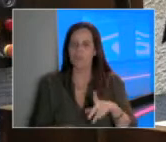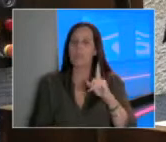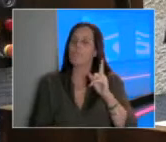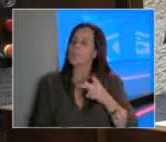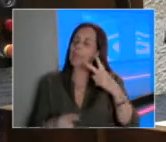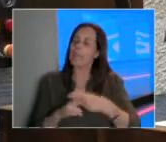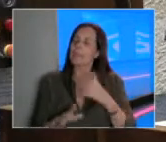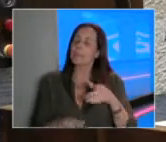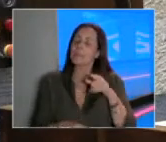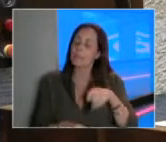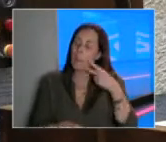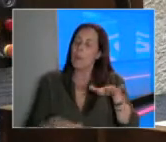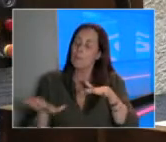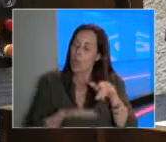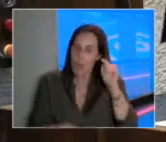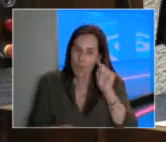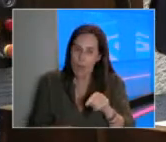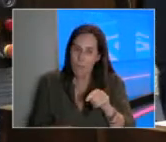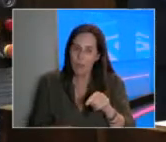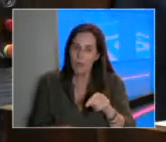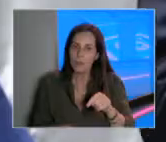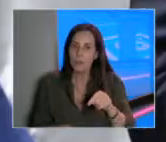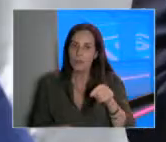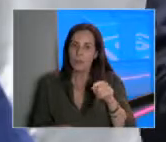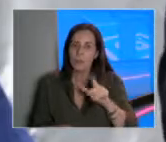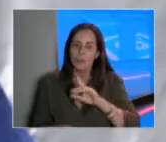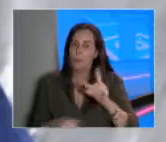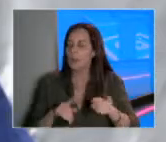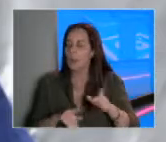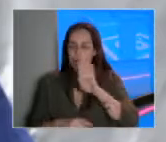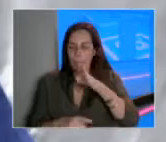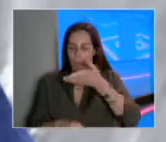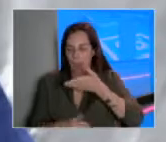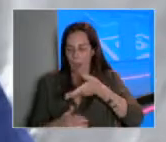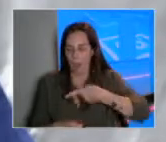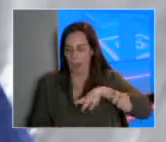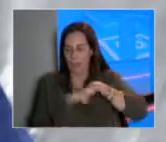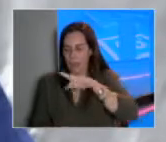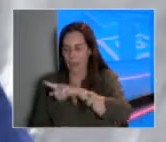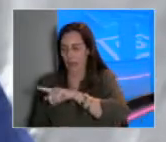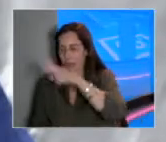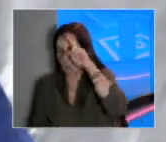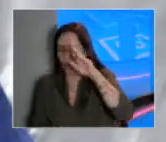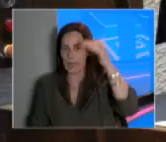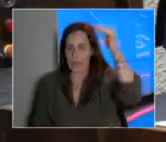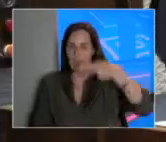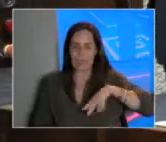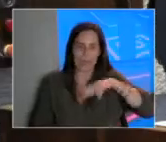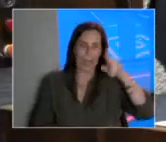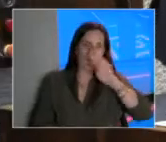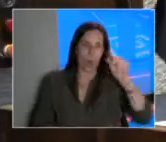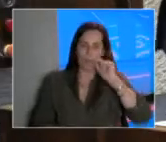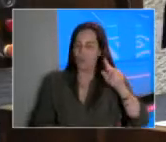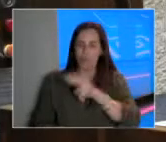צריך להתרגל לזה. זאת תהיה קואליציה שבה אחד אחראי על חצי קואליציה, נתניהו על החלק של הימין, גנץ על החלק השני של הקואליציה,